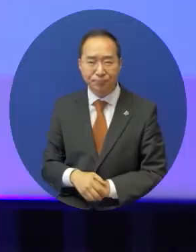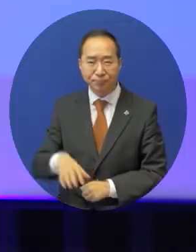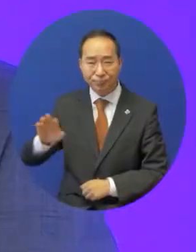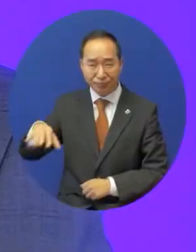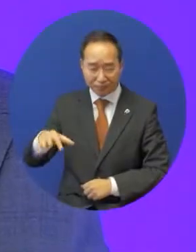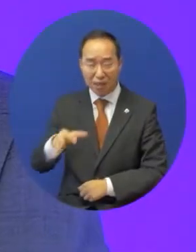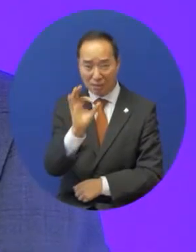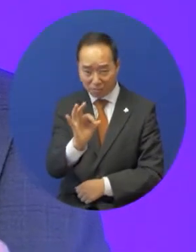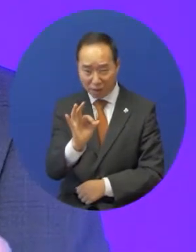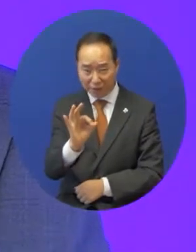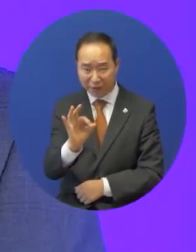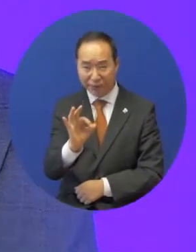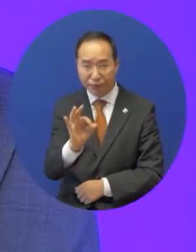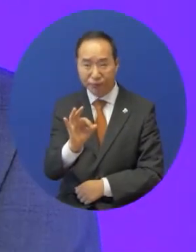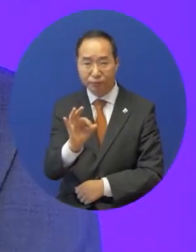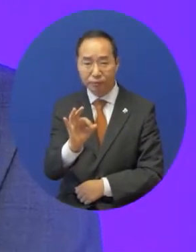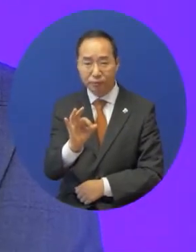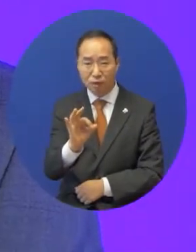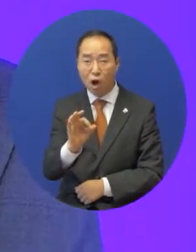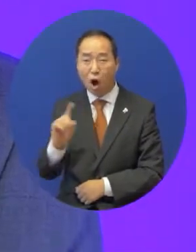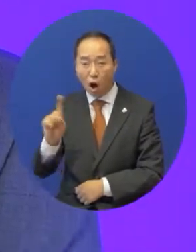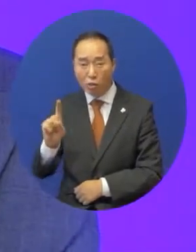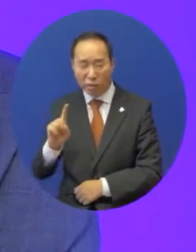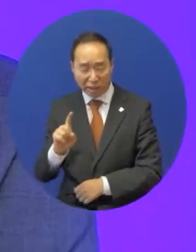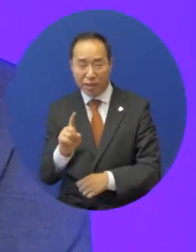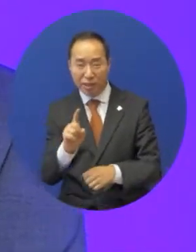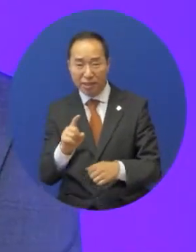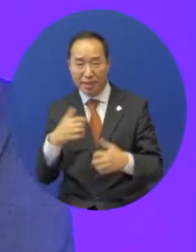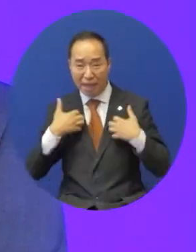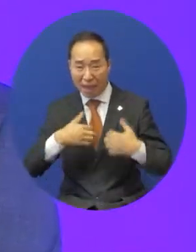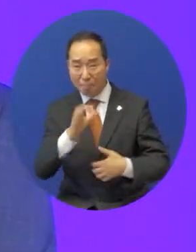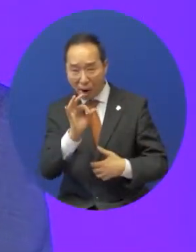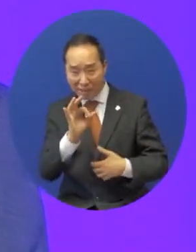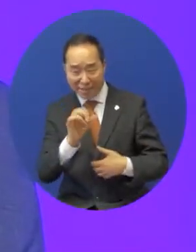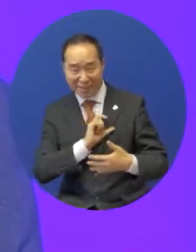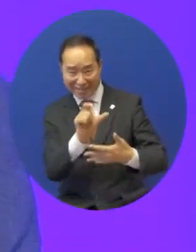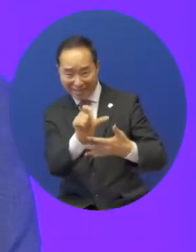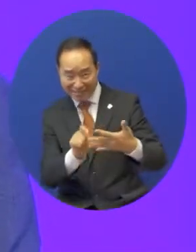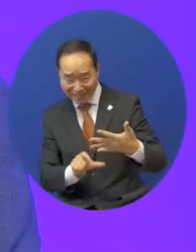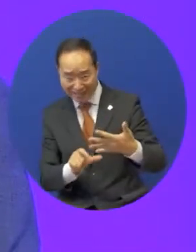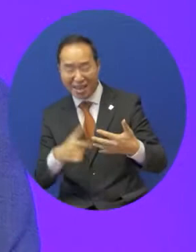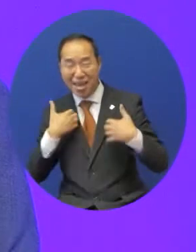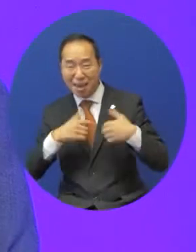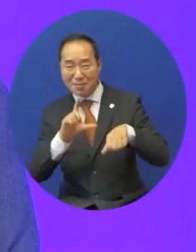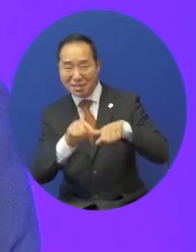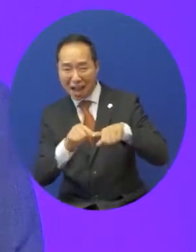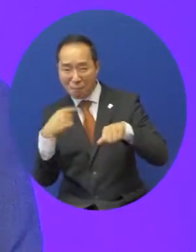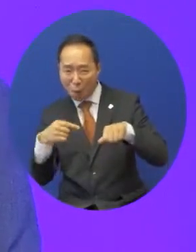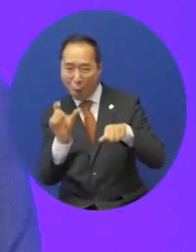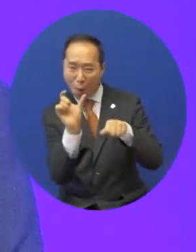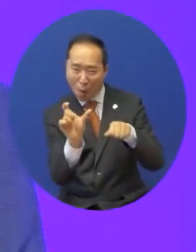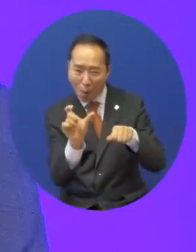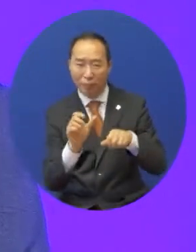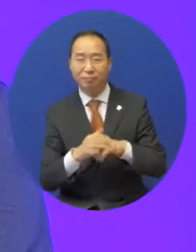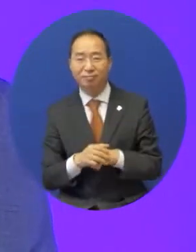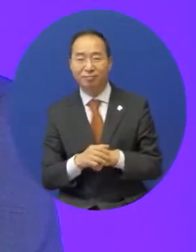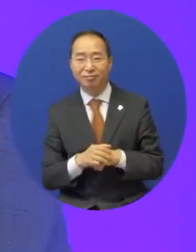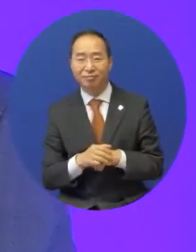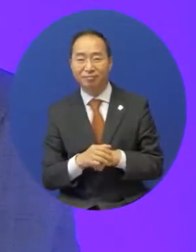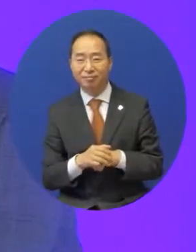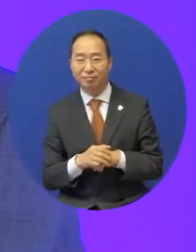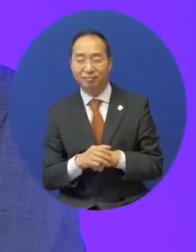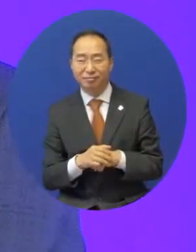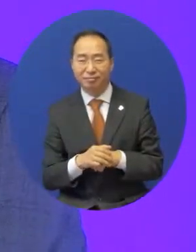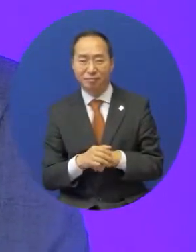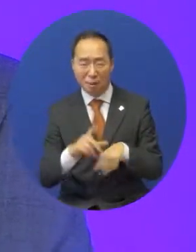뭐냐면 그 머니에다가 어떤 게임을 할 수 있고 또 게임 할 수 있는 시간은 어느 거고